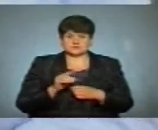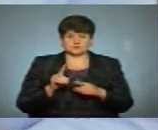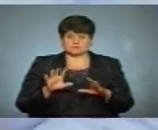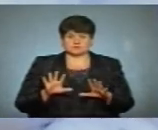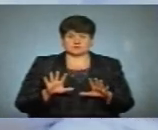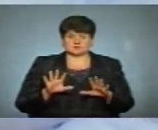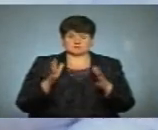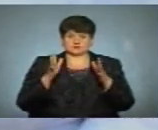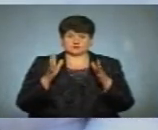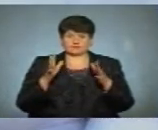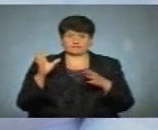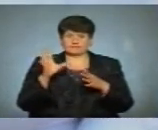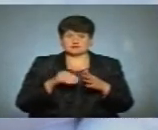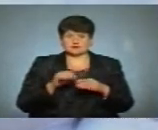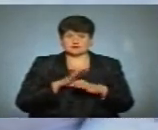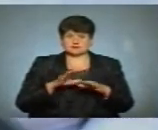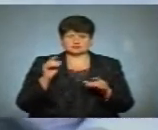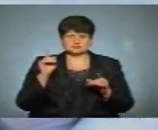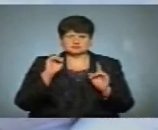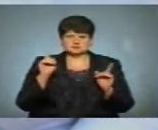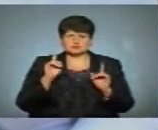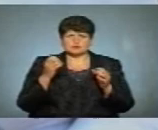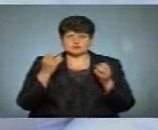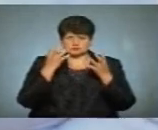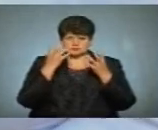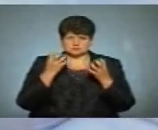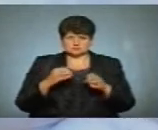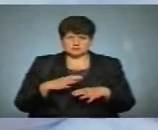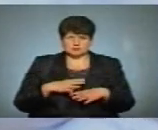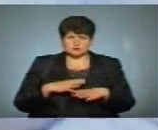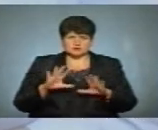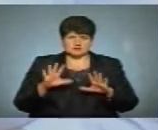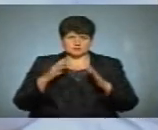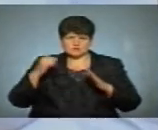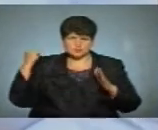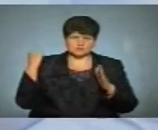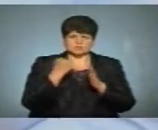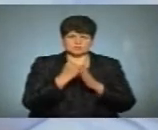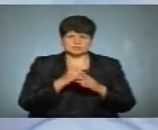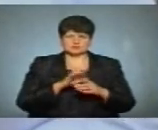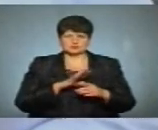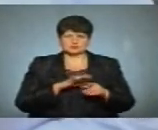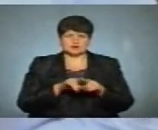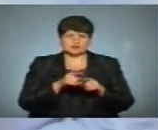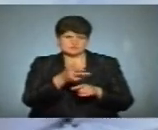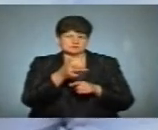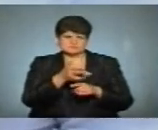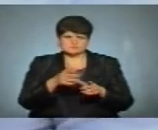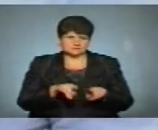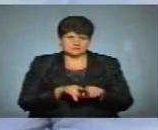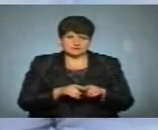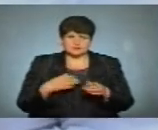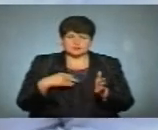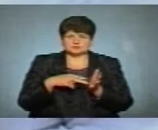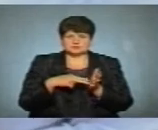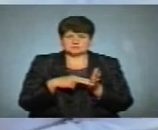раптово взагалі не було ні грому, ні блискавки, просто потемніло. Потім раптовий такий удар, подібний був дуже на вистріл. І я якраз стояла